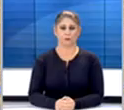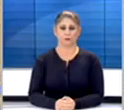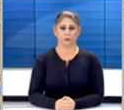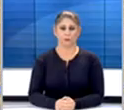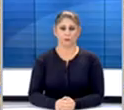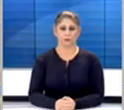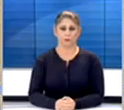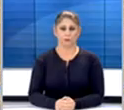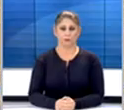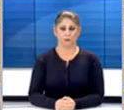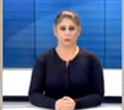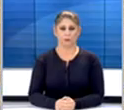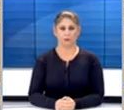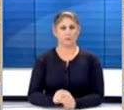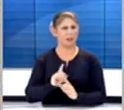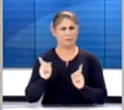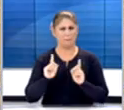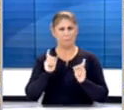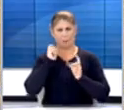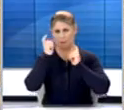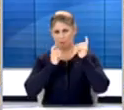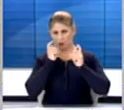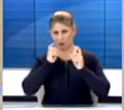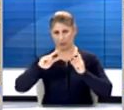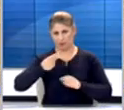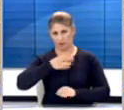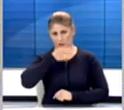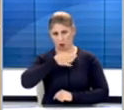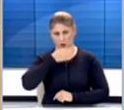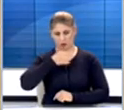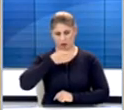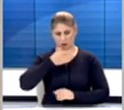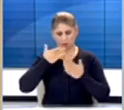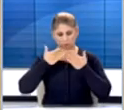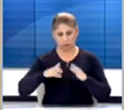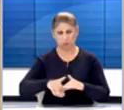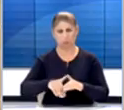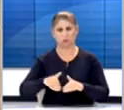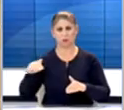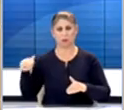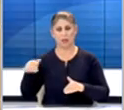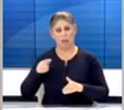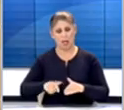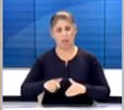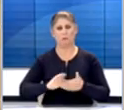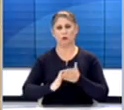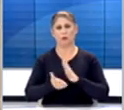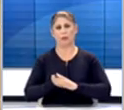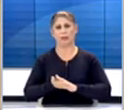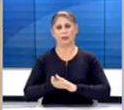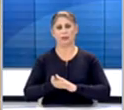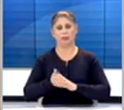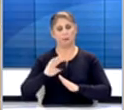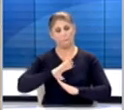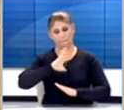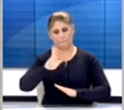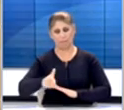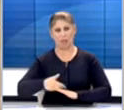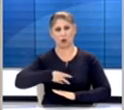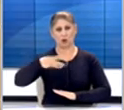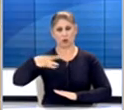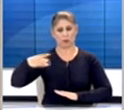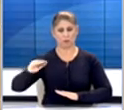Οπότε μην απορρίσετε αν αποχωρήσω και στη δευτερολογία, διότι αυτή θα είναι η πρακτική την οποία θα ακολουθώ έως ότου ο ΣΥΡΙΖΑ εκλέξει